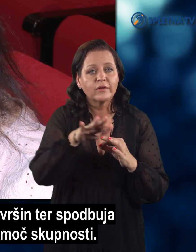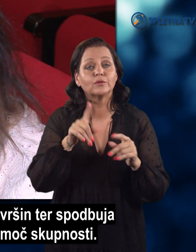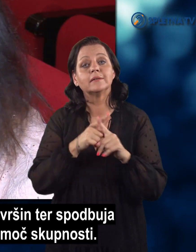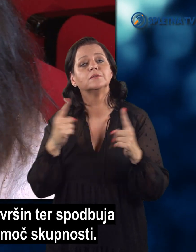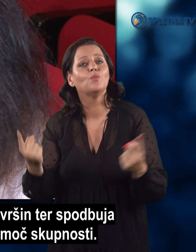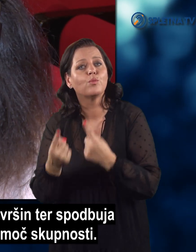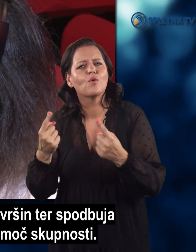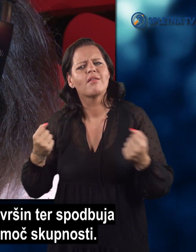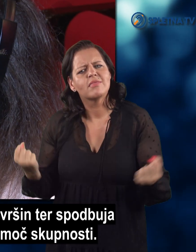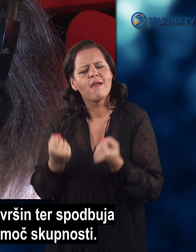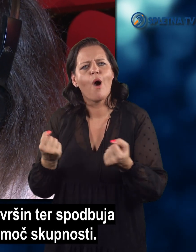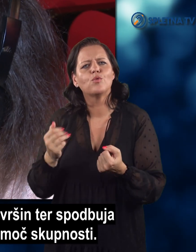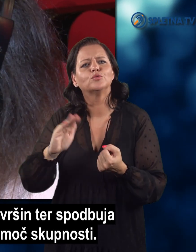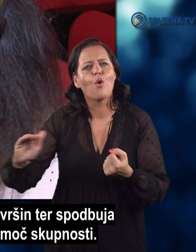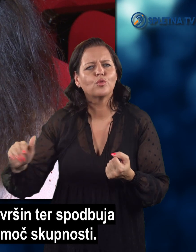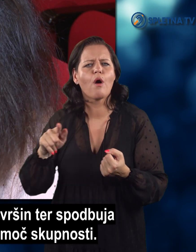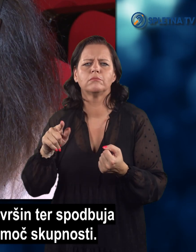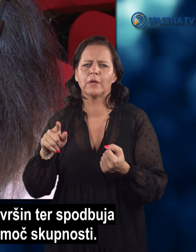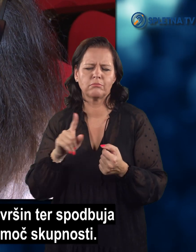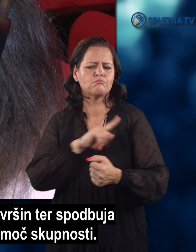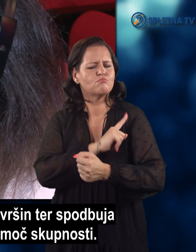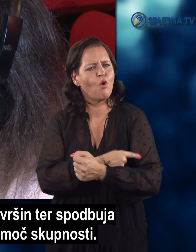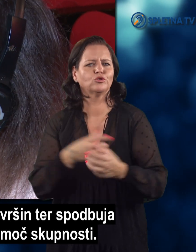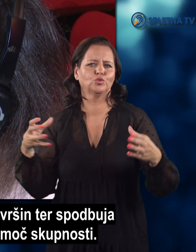otrok in moč skupnosti.